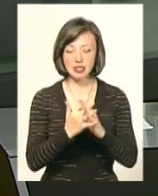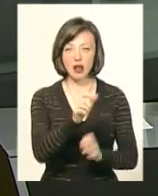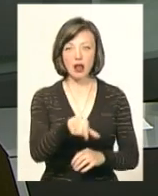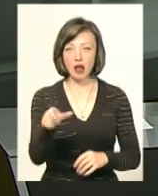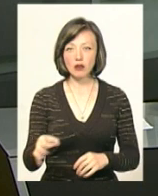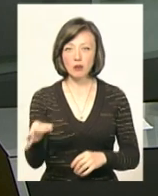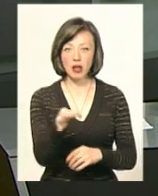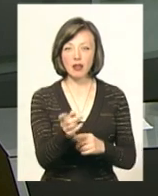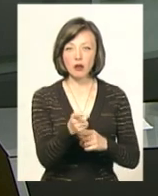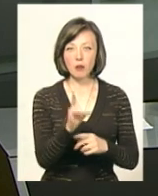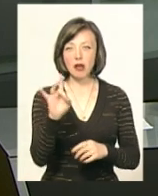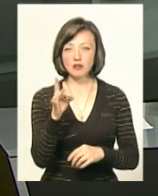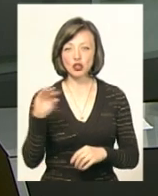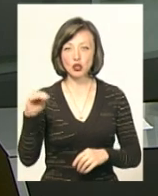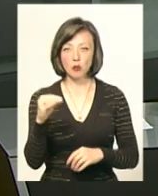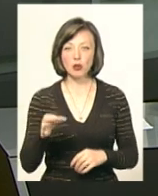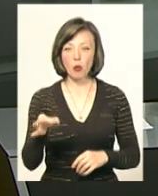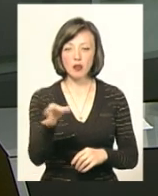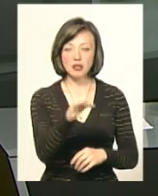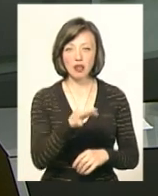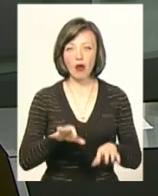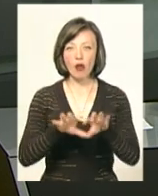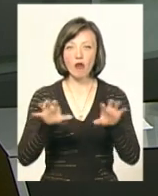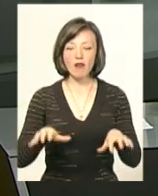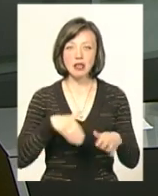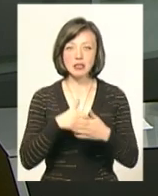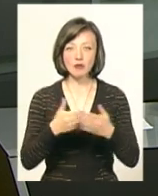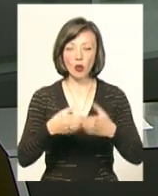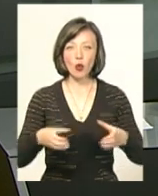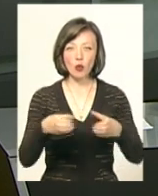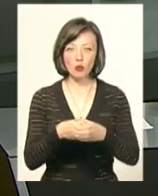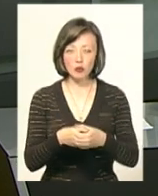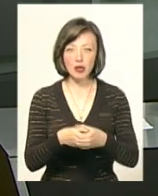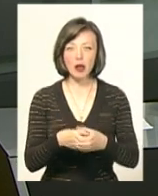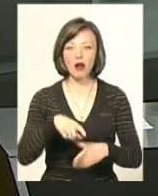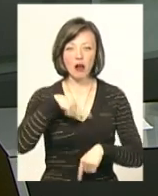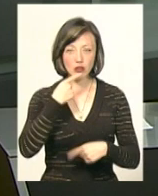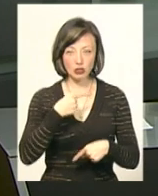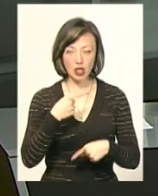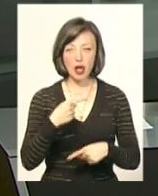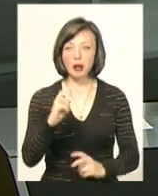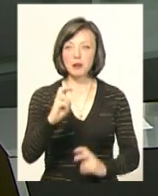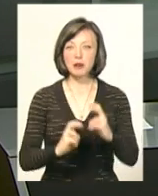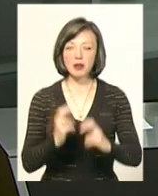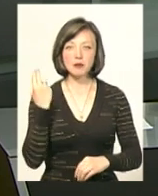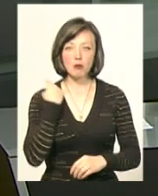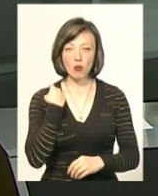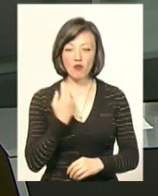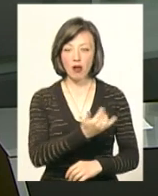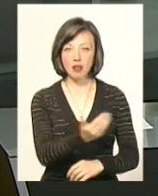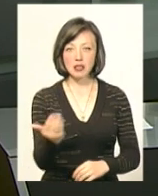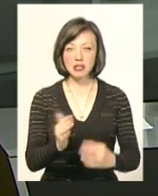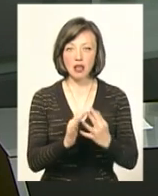та Тернопільської, Рівненської та Житомирської областей. Голова ініціативної групи Станіслав Манькевич запевняє, підприємство заборгувало селянам,